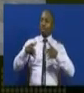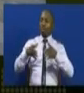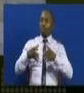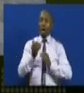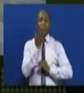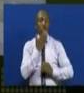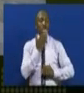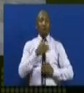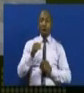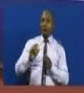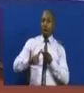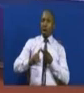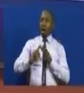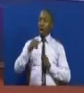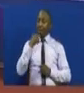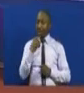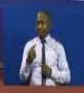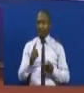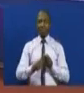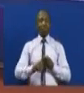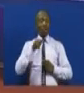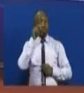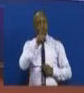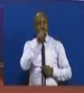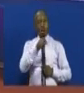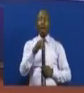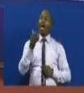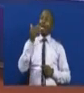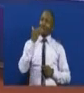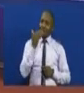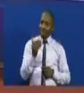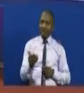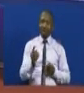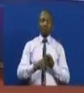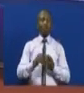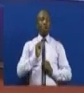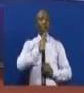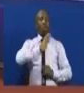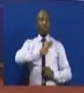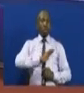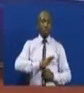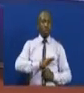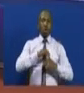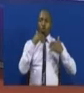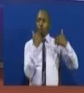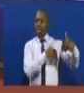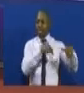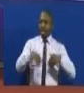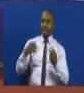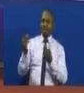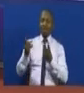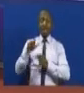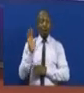nchini, Zuberi Katwira, ambaye anasema huo angalau unaweza kuwa ahueni kwa wachezaji, lakini pia hata kwa